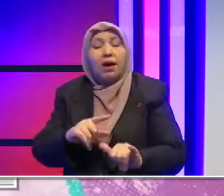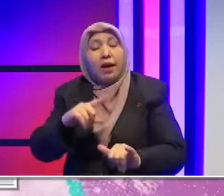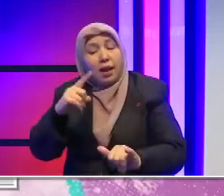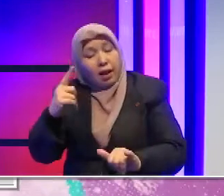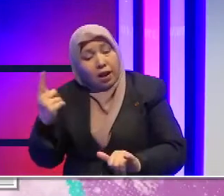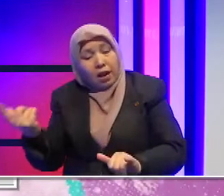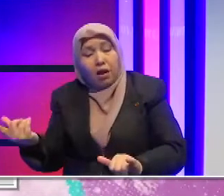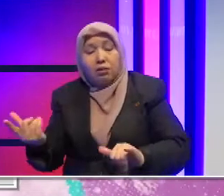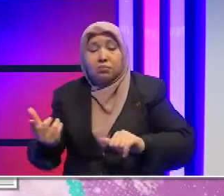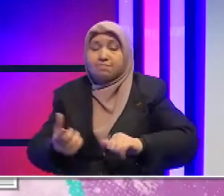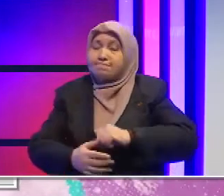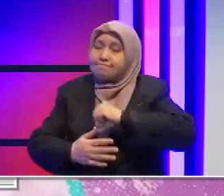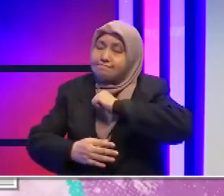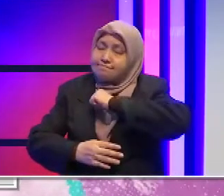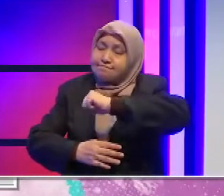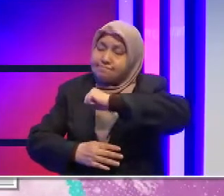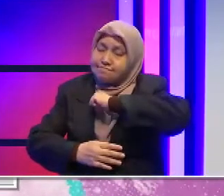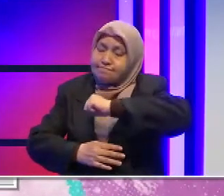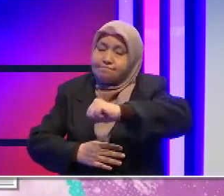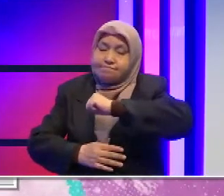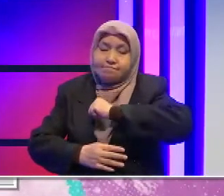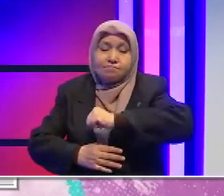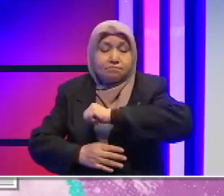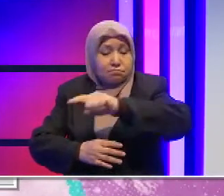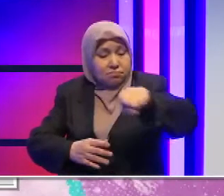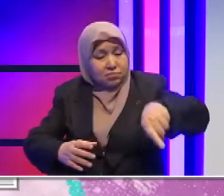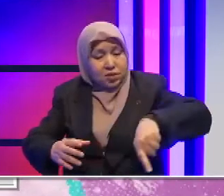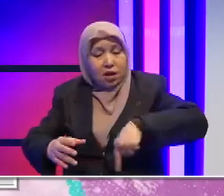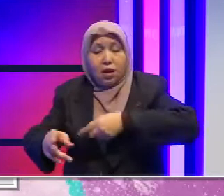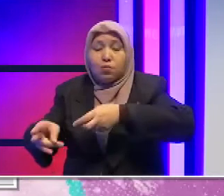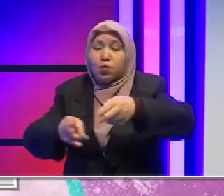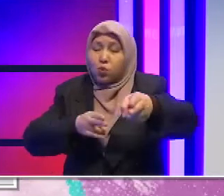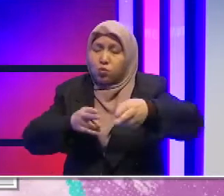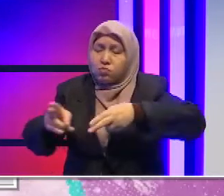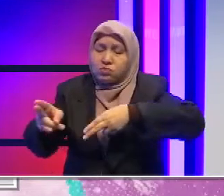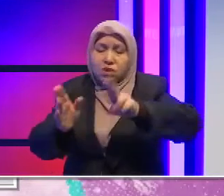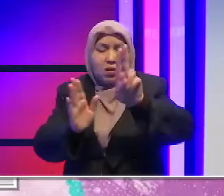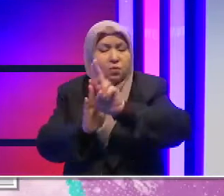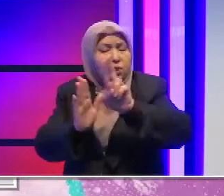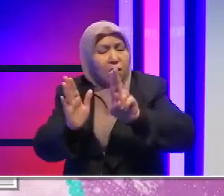ينازعنك في الأمر ودع إلى